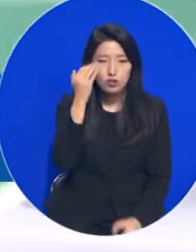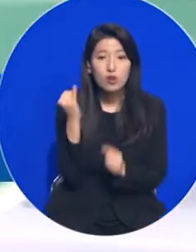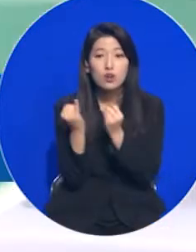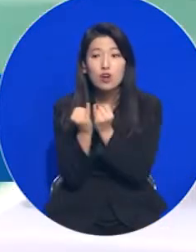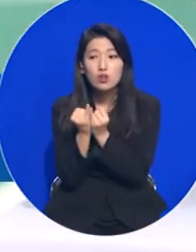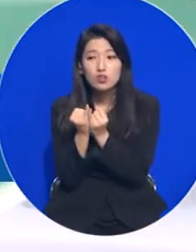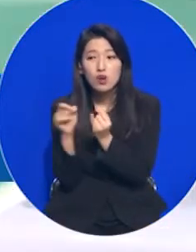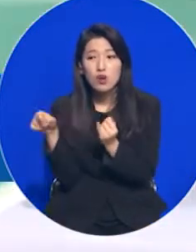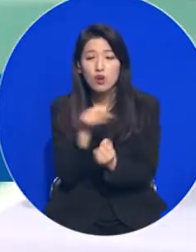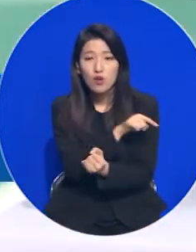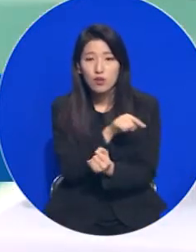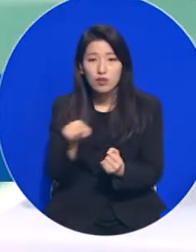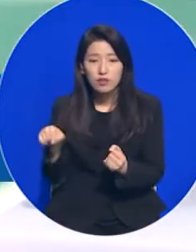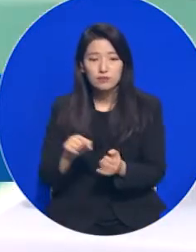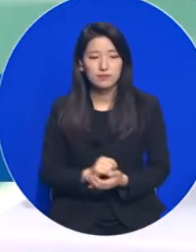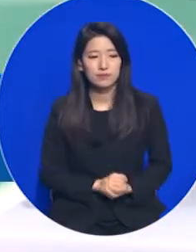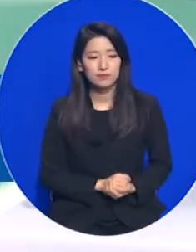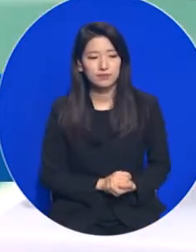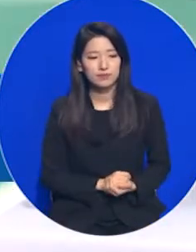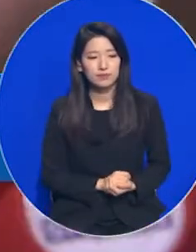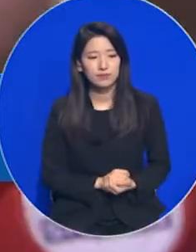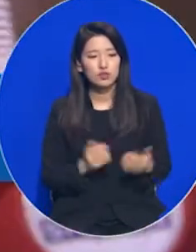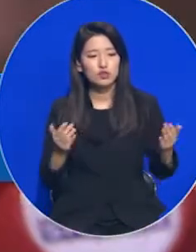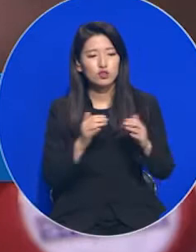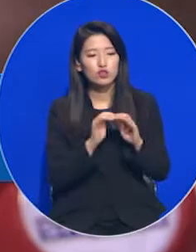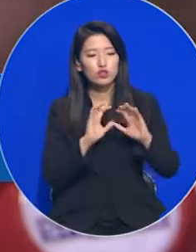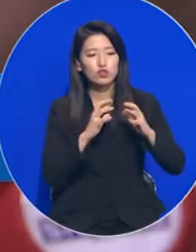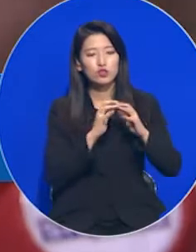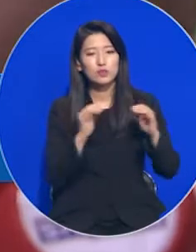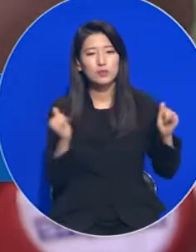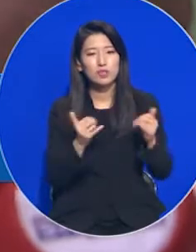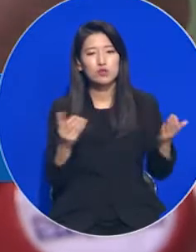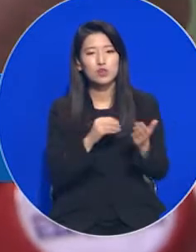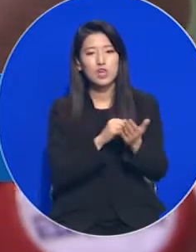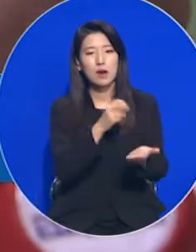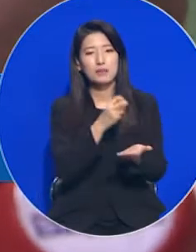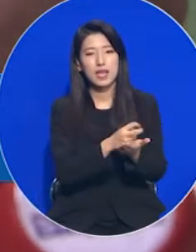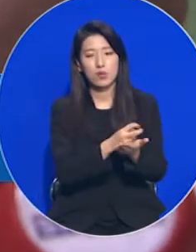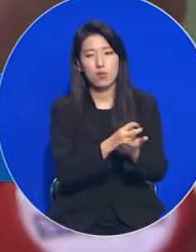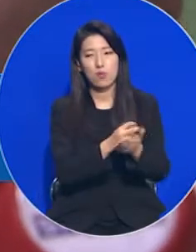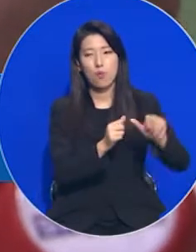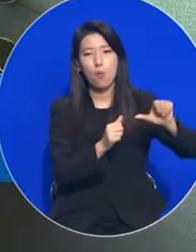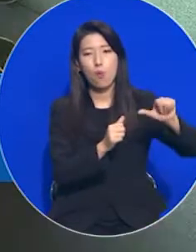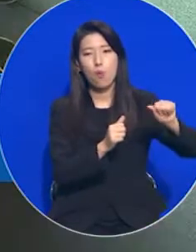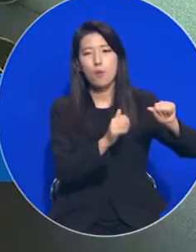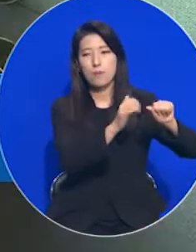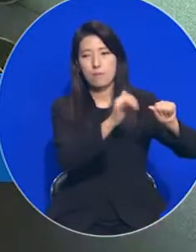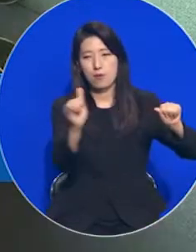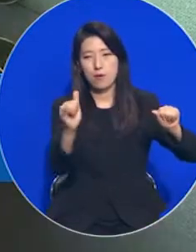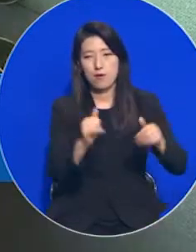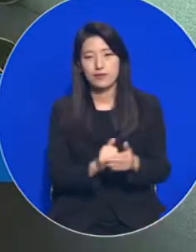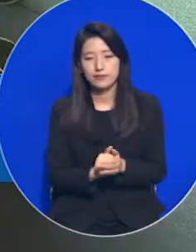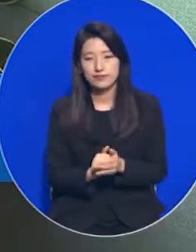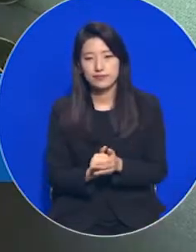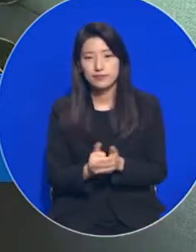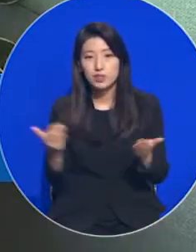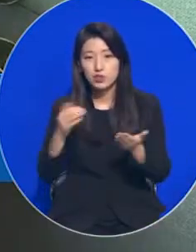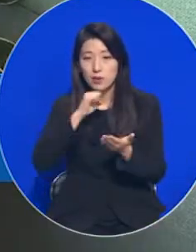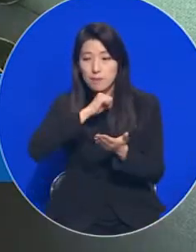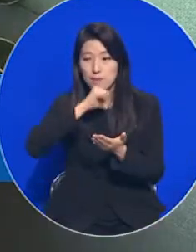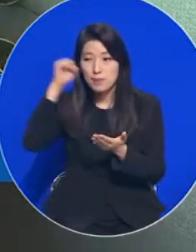맞춤형 지원을 위해 1분기에 5만 명의 국민 취업 지원 제도와 3만 9천 명의 취업 성공 패키지를 집중